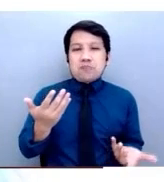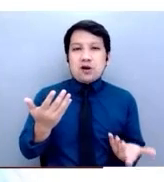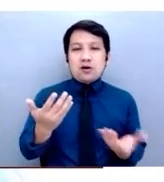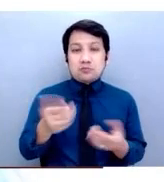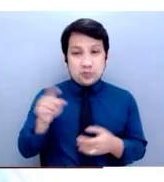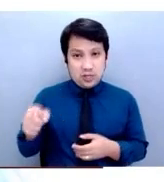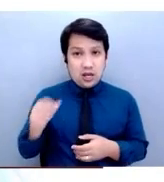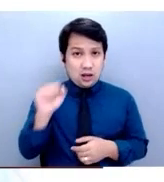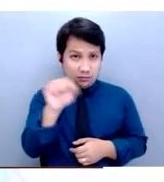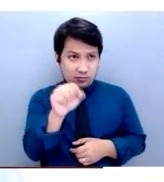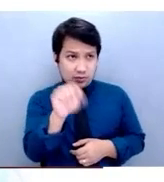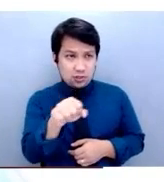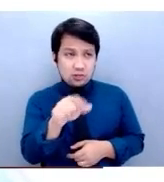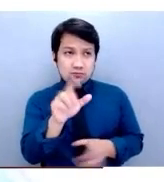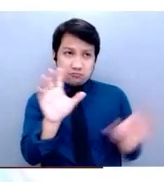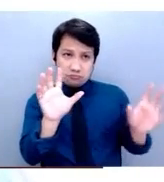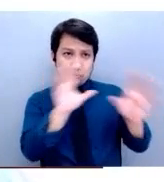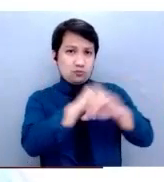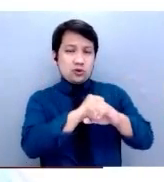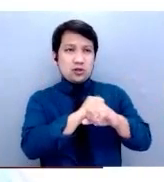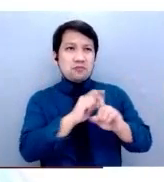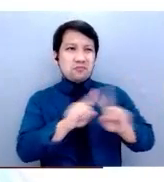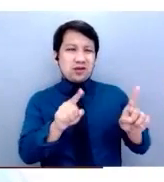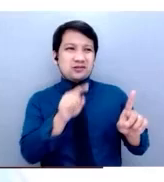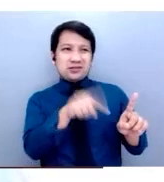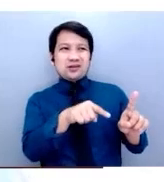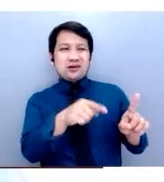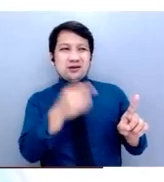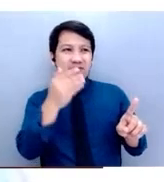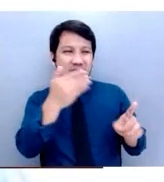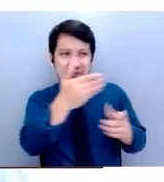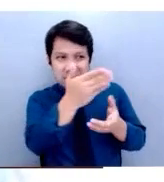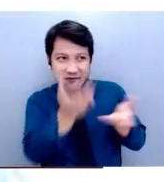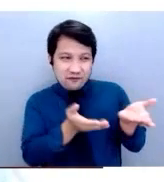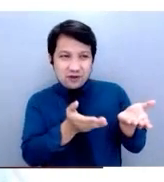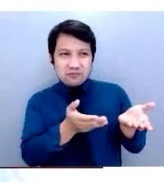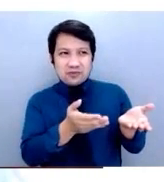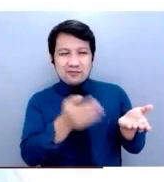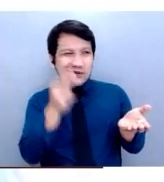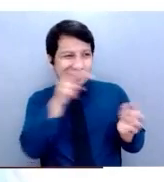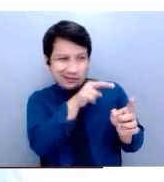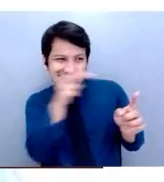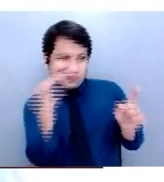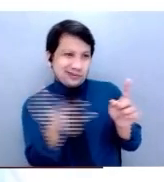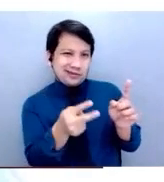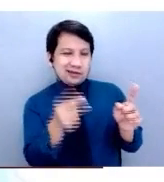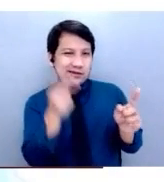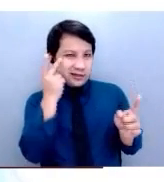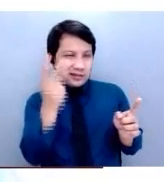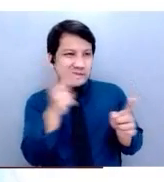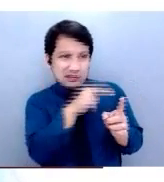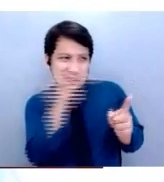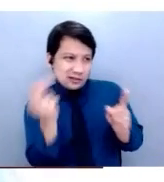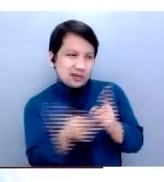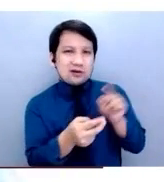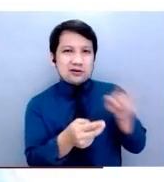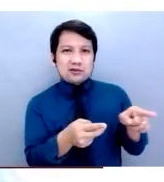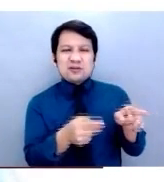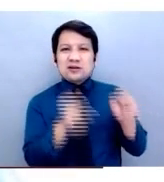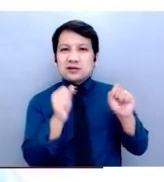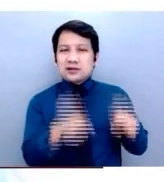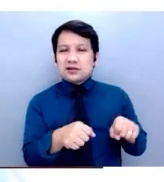sang-ayon siya sa conclusion, ngunit meron siyang ibang angulo na dapat nasa tingin niya dapat bigyan